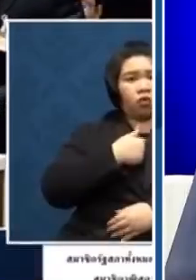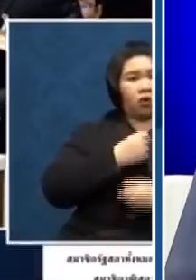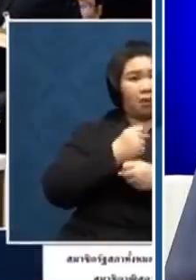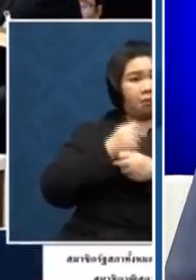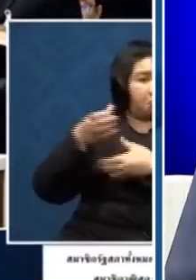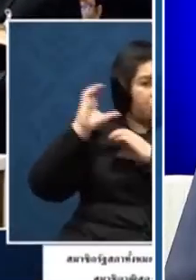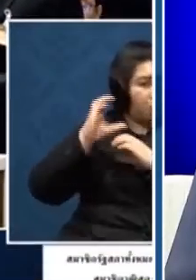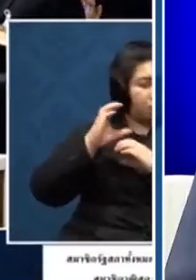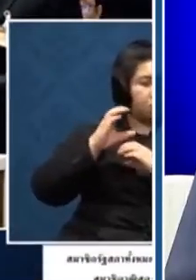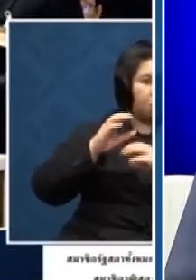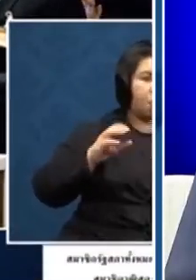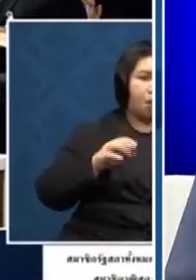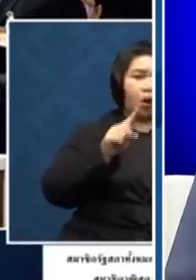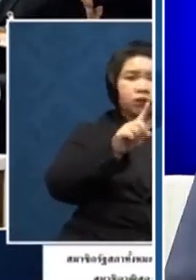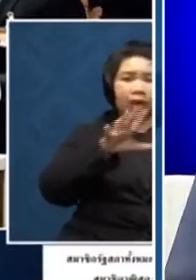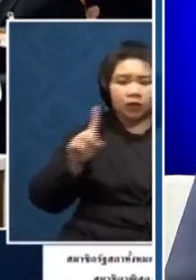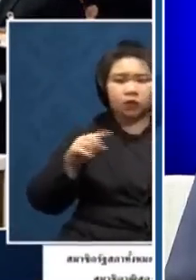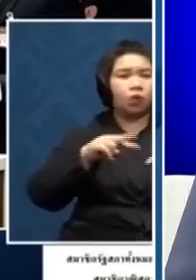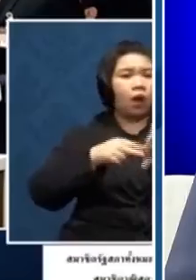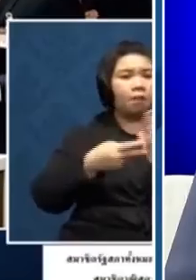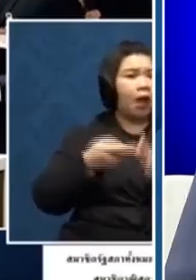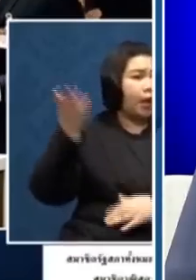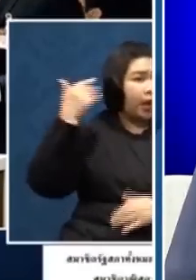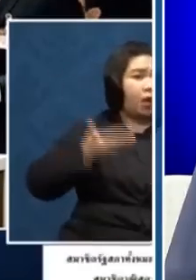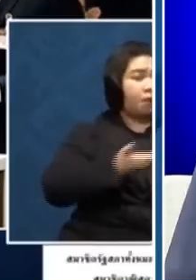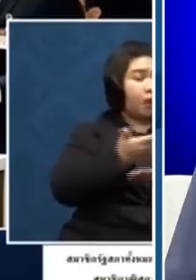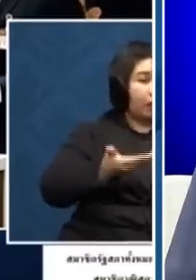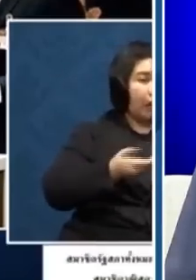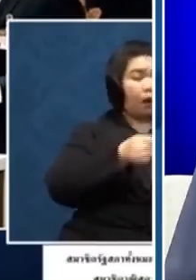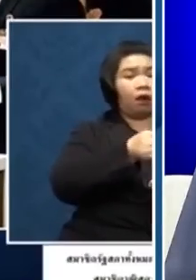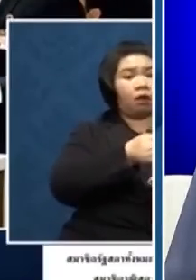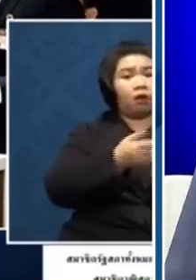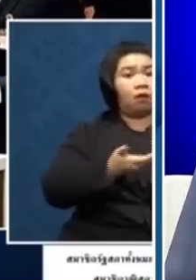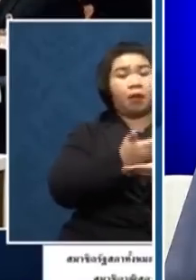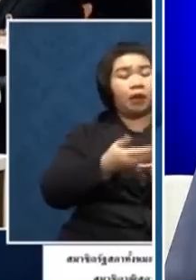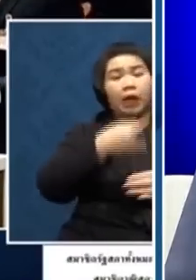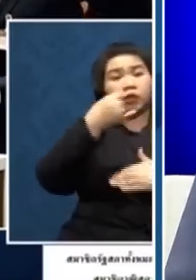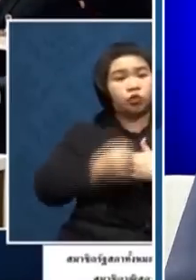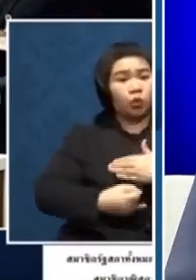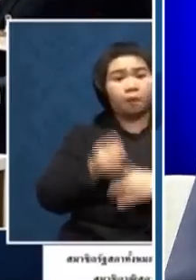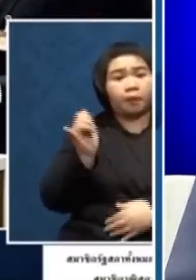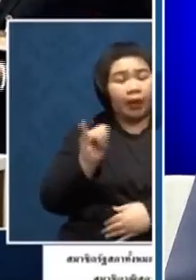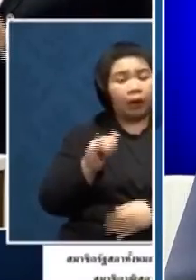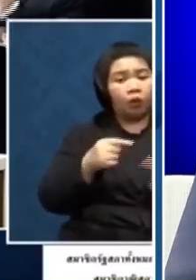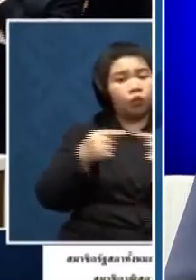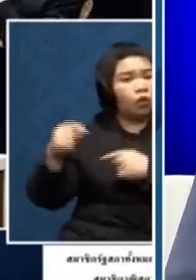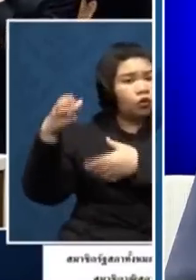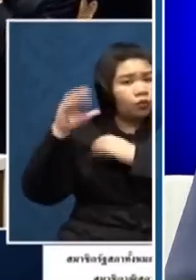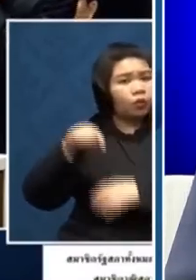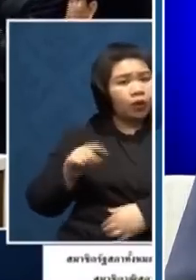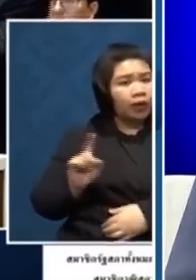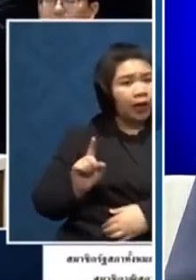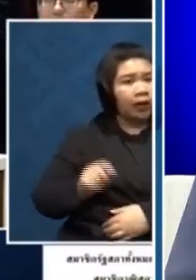แล้วสมชายแสวงการก็ลุกขึ้นบอกท่านประธานใช่ครับท่านประธานยังไม่ได้เปิดประชุมท่านประธานต้องเปิดประชุมก่อน